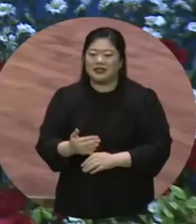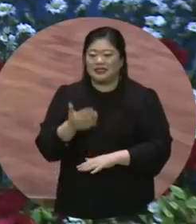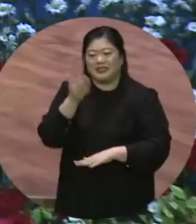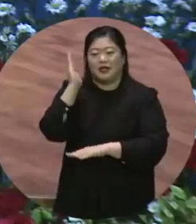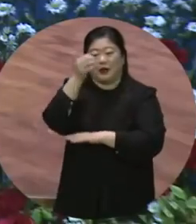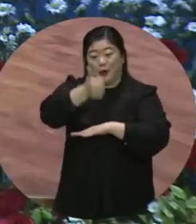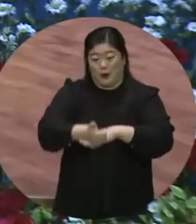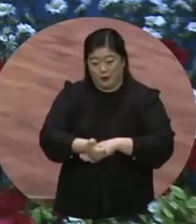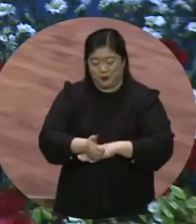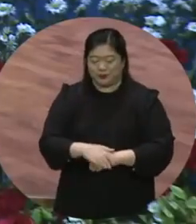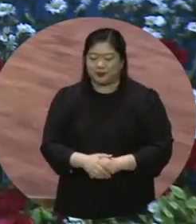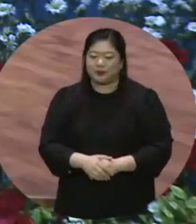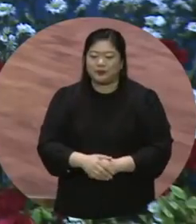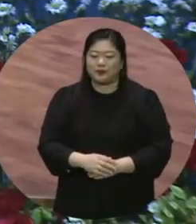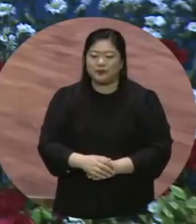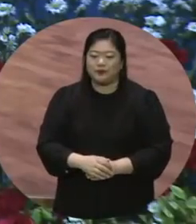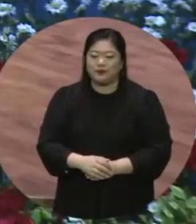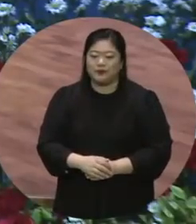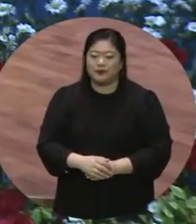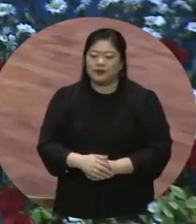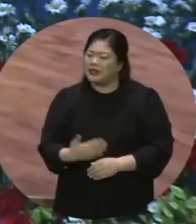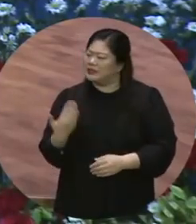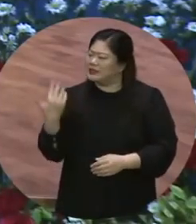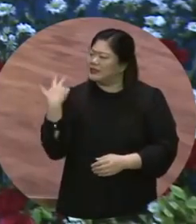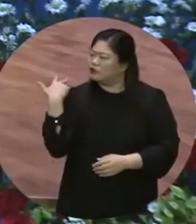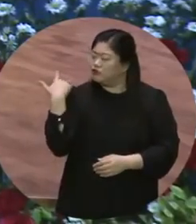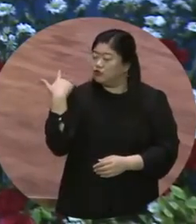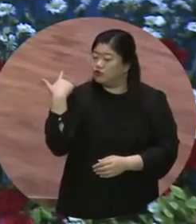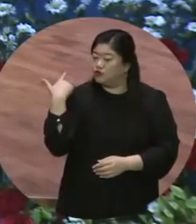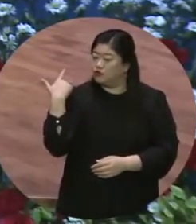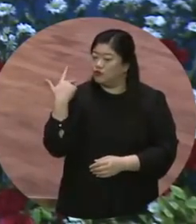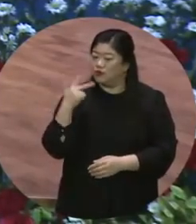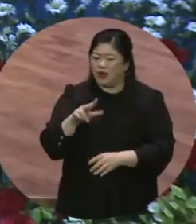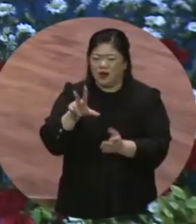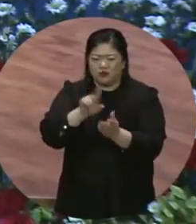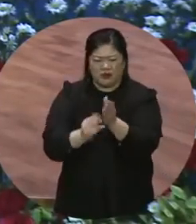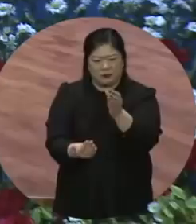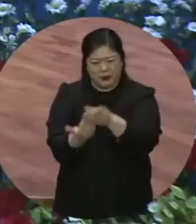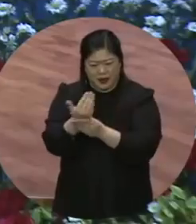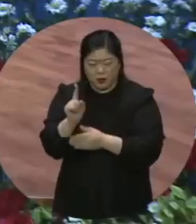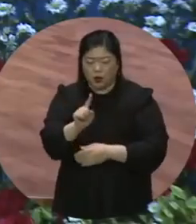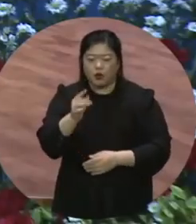주간에 이제 일어난 일입니다. 지난주